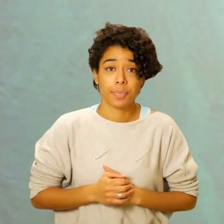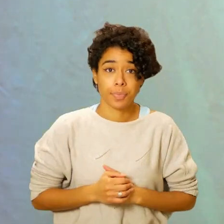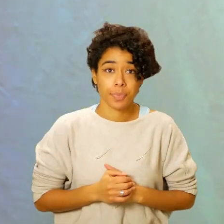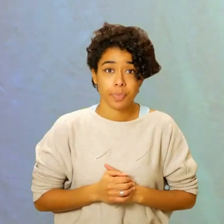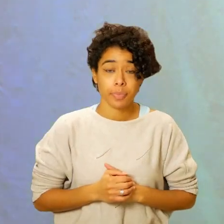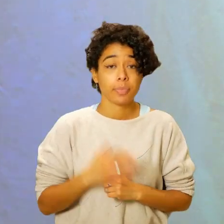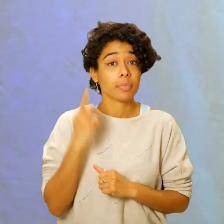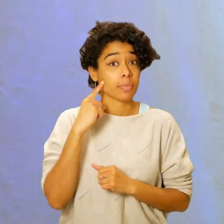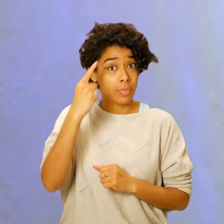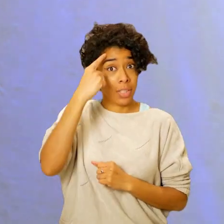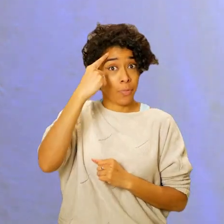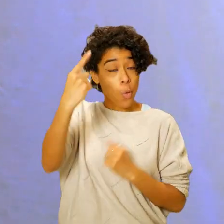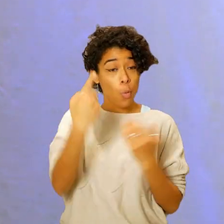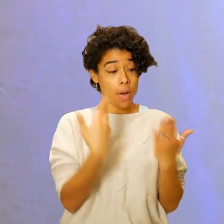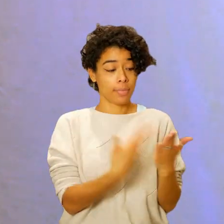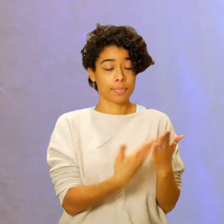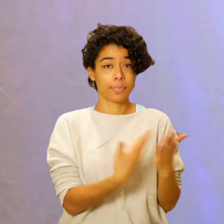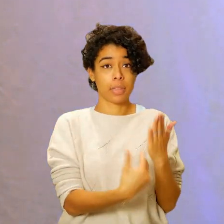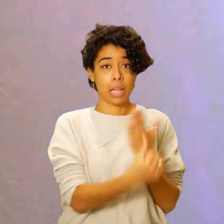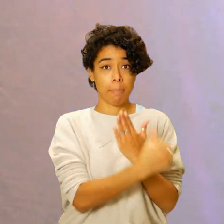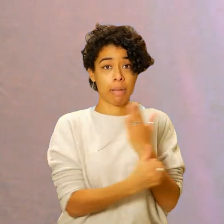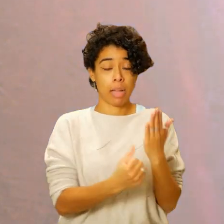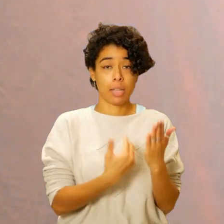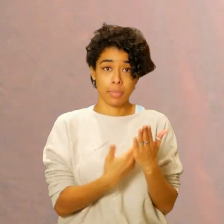Mais il faut croire à la parole de Dieu.